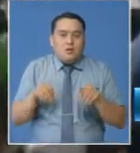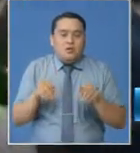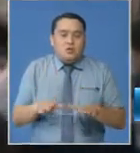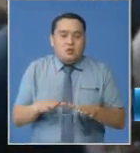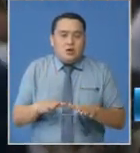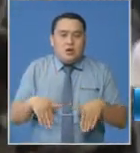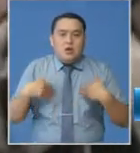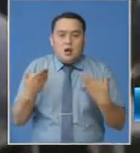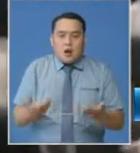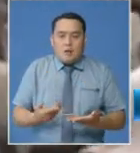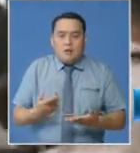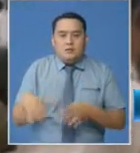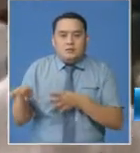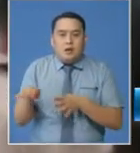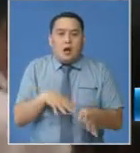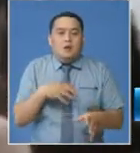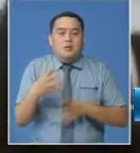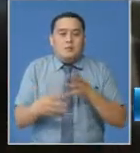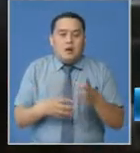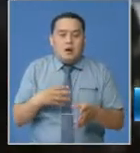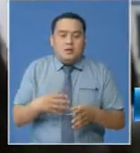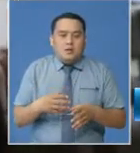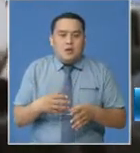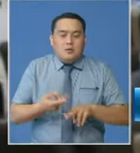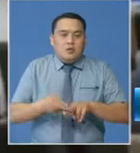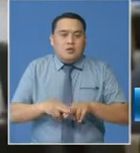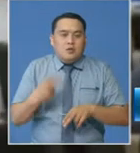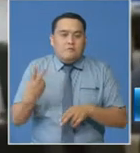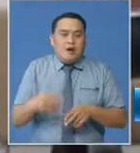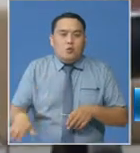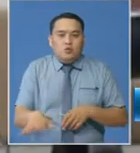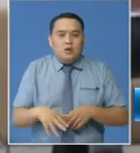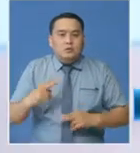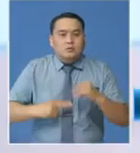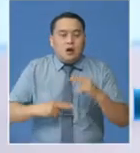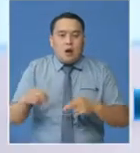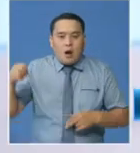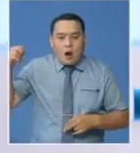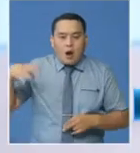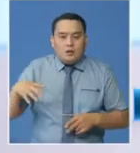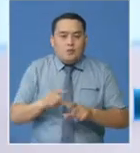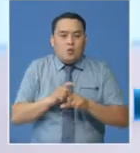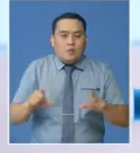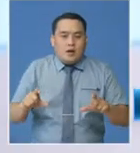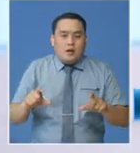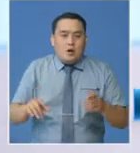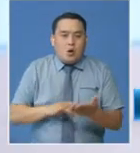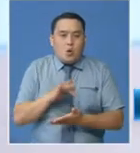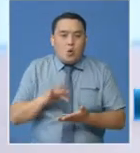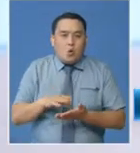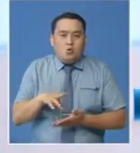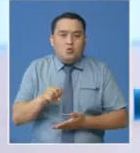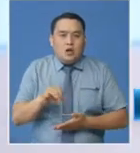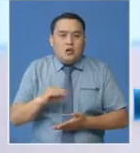По рекомендациям и стандартам организации МАГАТЭ определены два участка для строительства нового объекта – город Курчатов